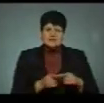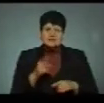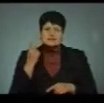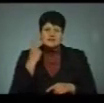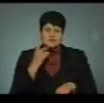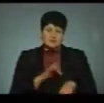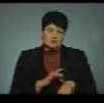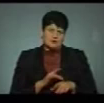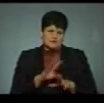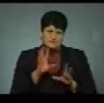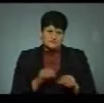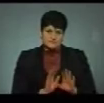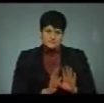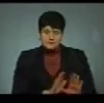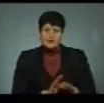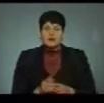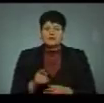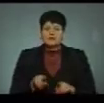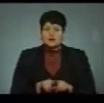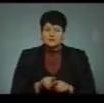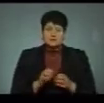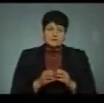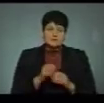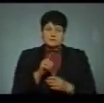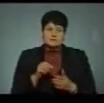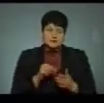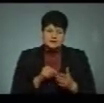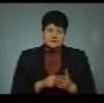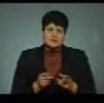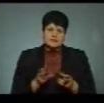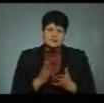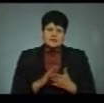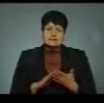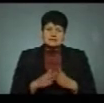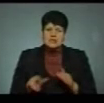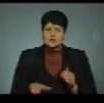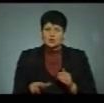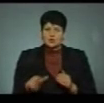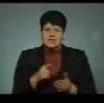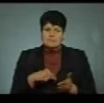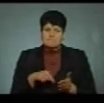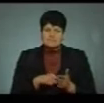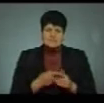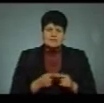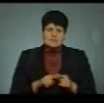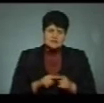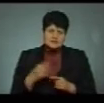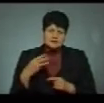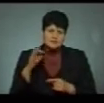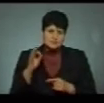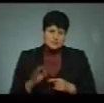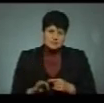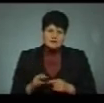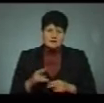скрізь болить. За словами Олексія Антиповича, також проблемними тернополяни вважають стан доріг міста. Цей варіант обрали 30% опитаних та